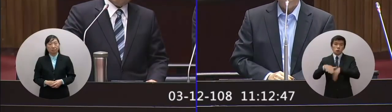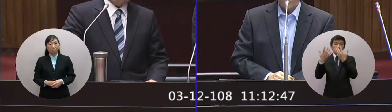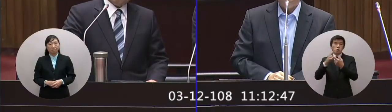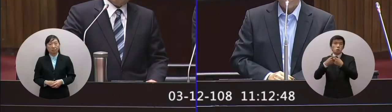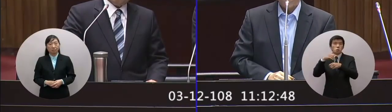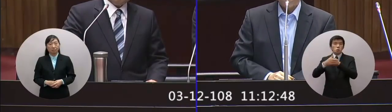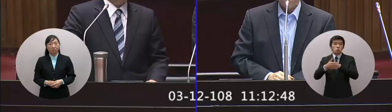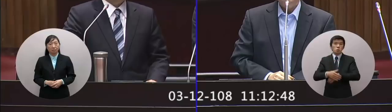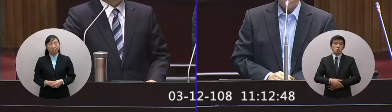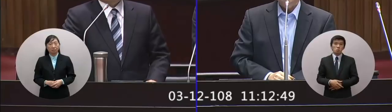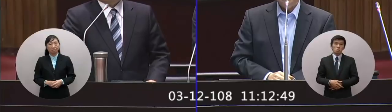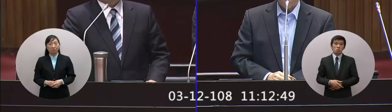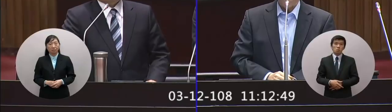要，